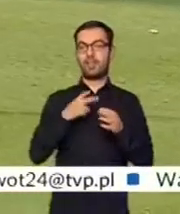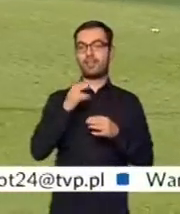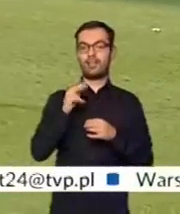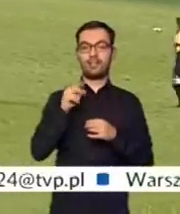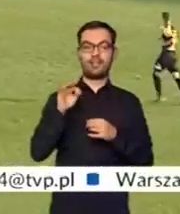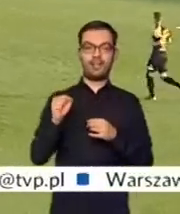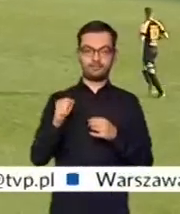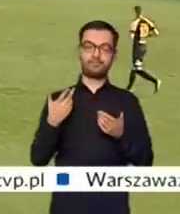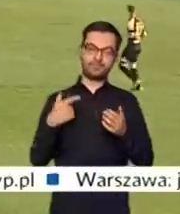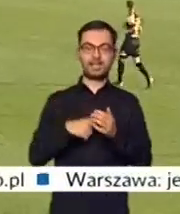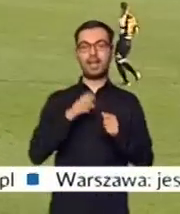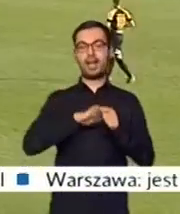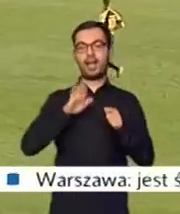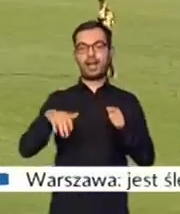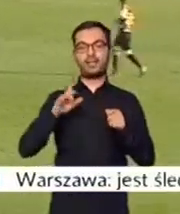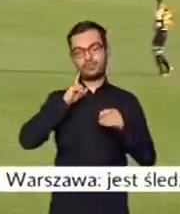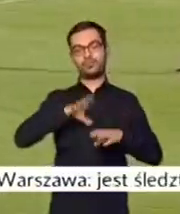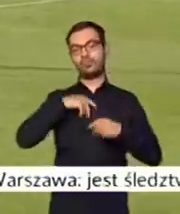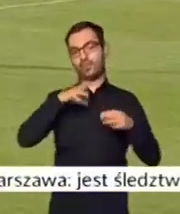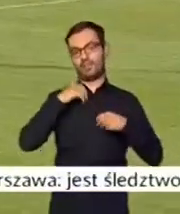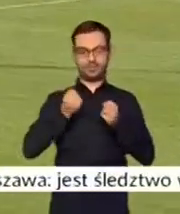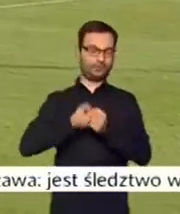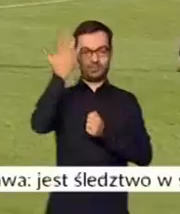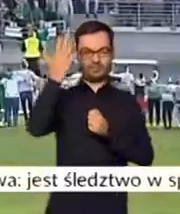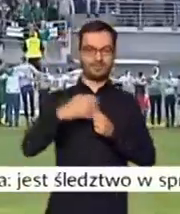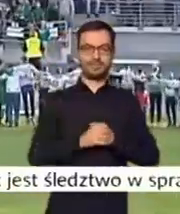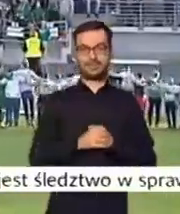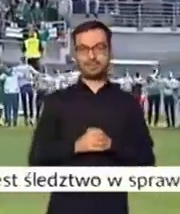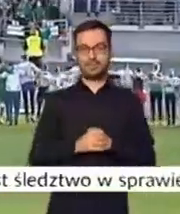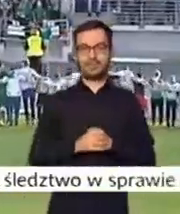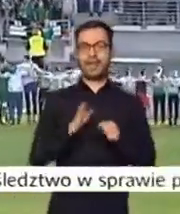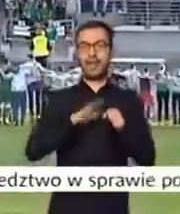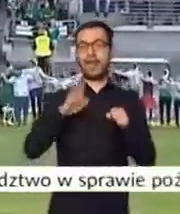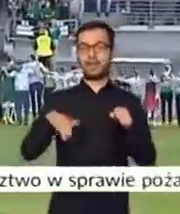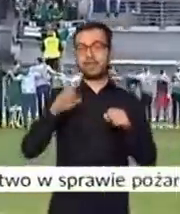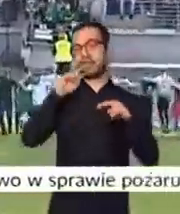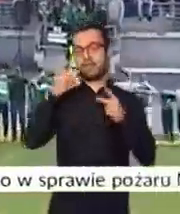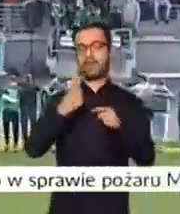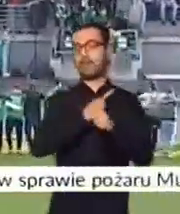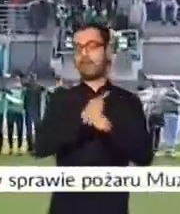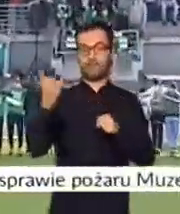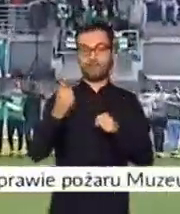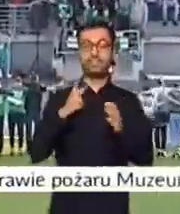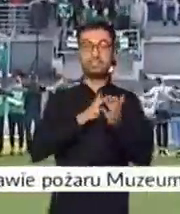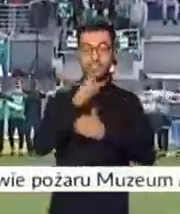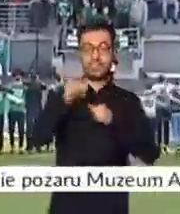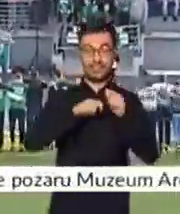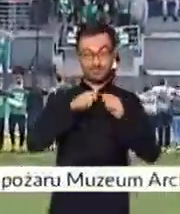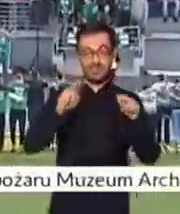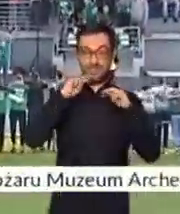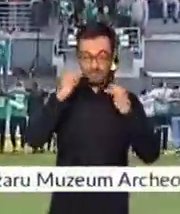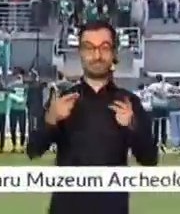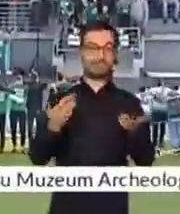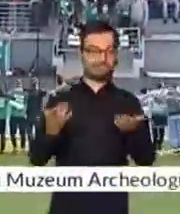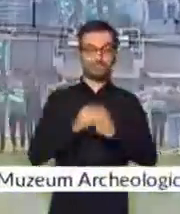Nikita i w Radomiu można było rozpocząć świętowanie awansu. Radomiak wraca do pierwszej ligi po 13 latach przerwy.